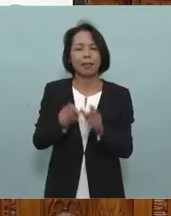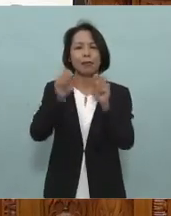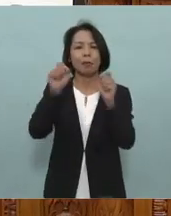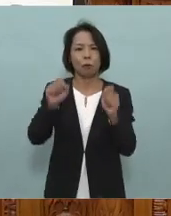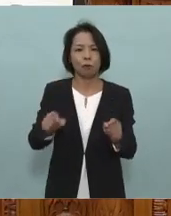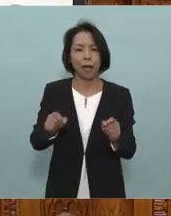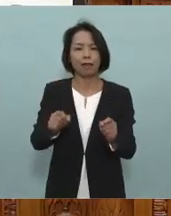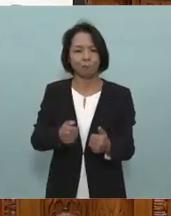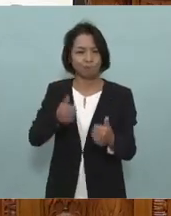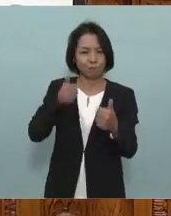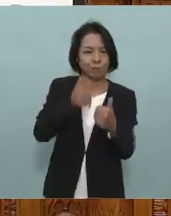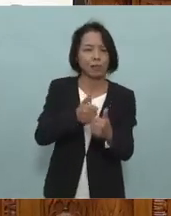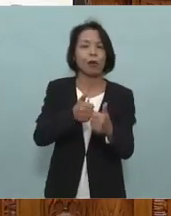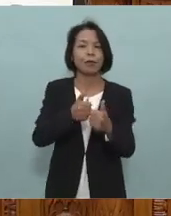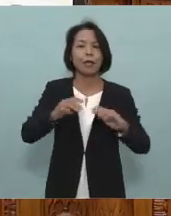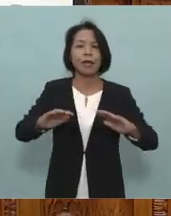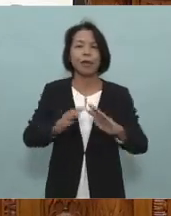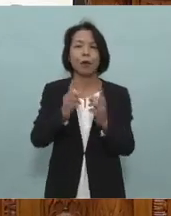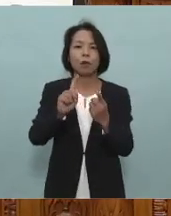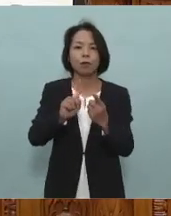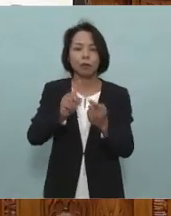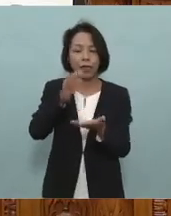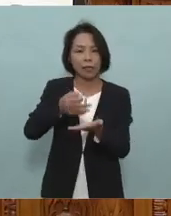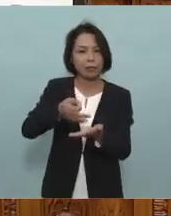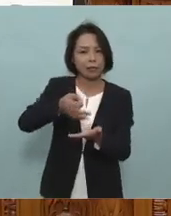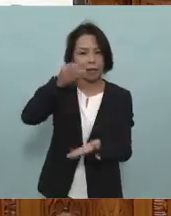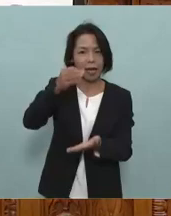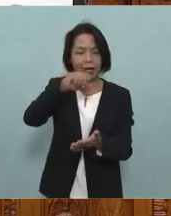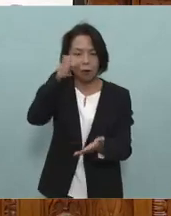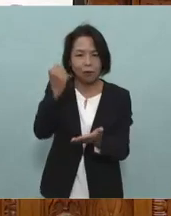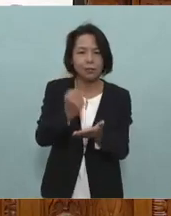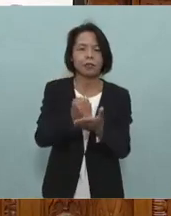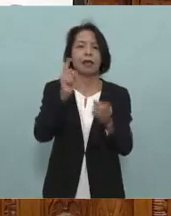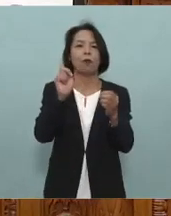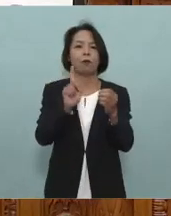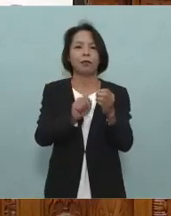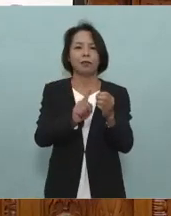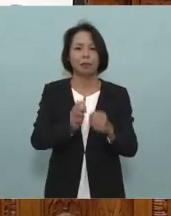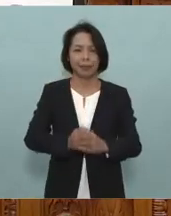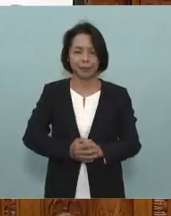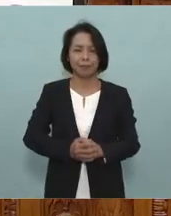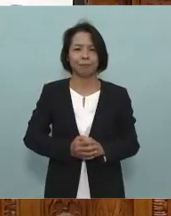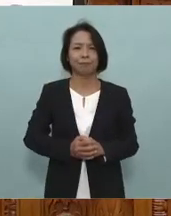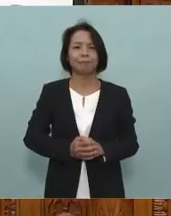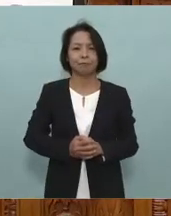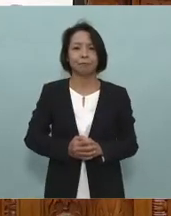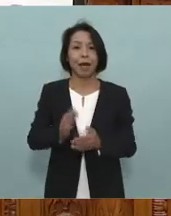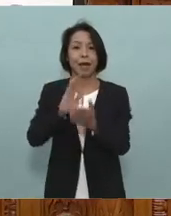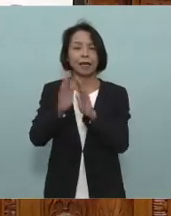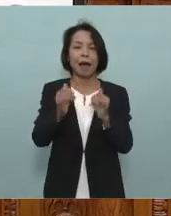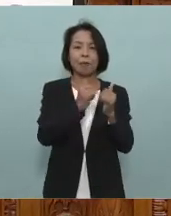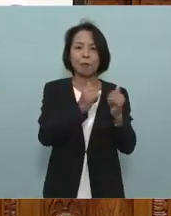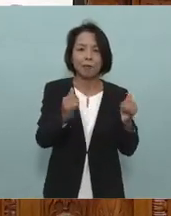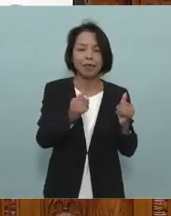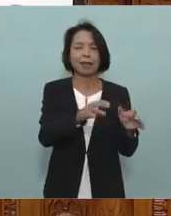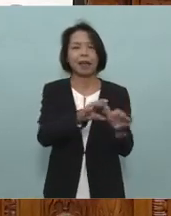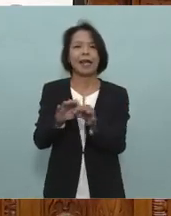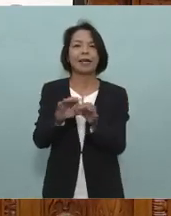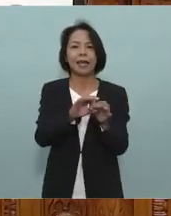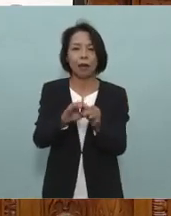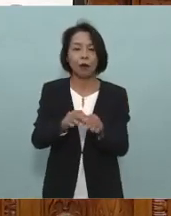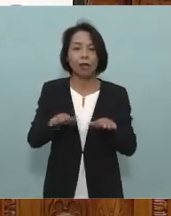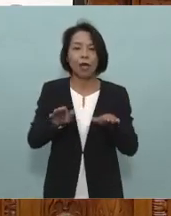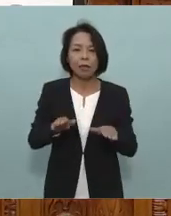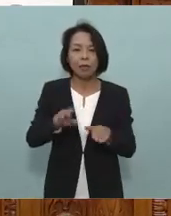に挑み構造的な賃上げの実現を目指しますまず官民が連携して